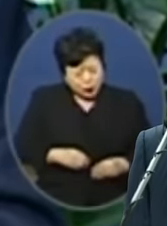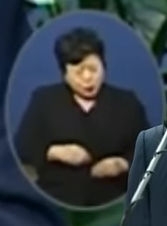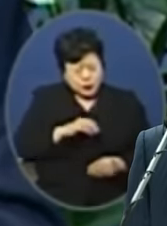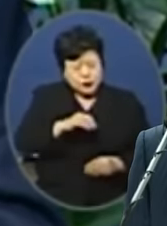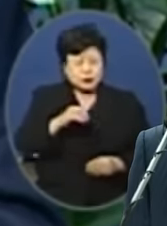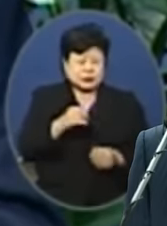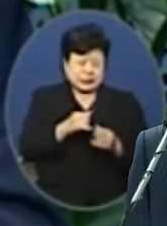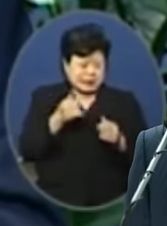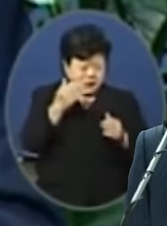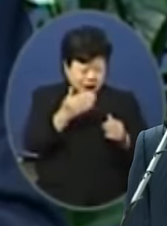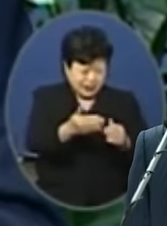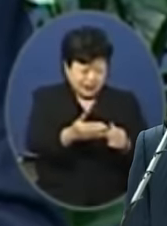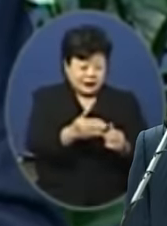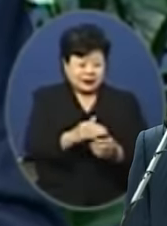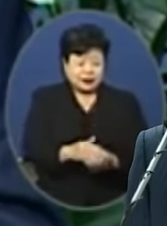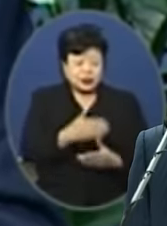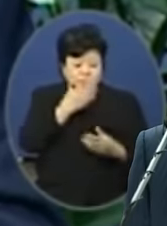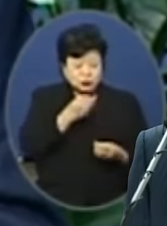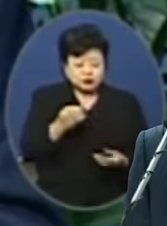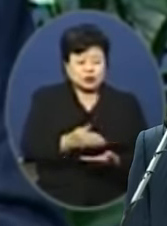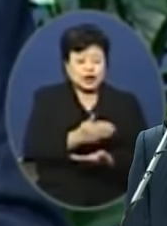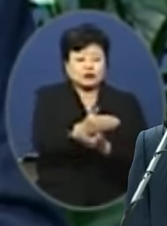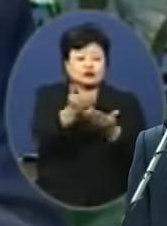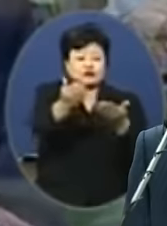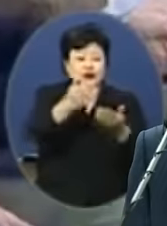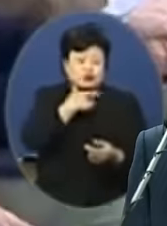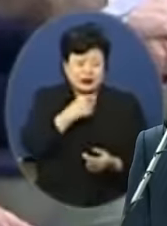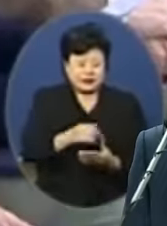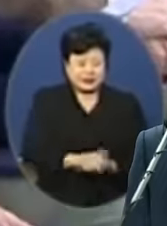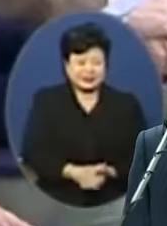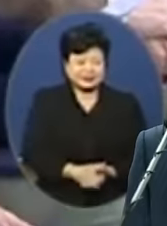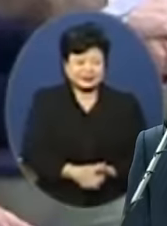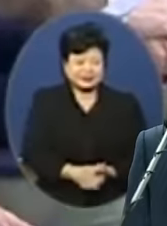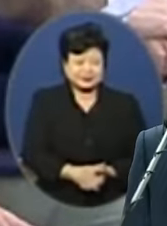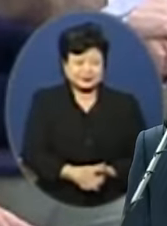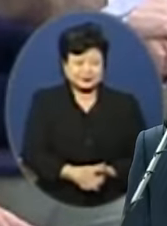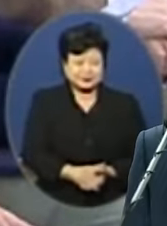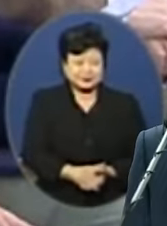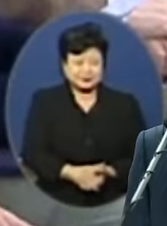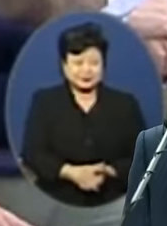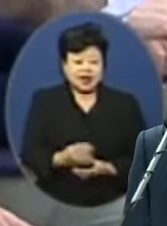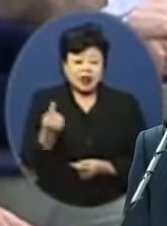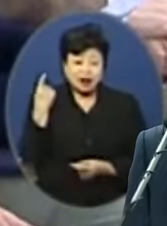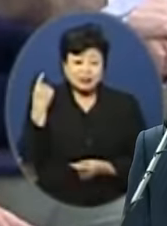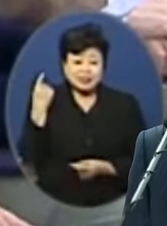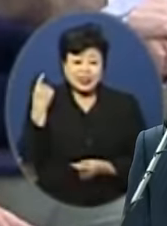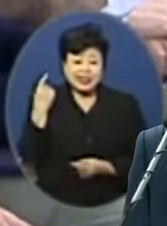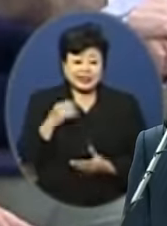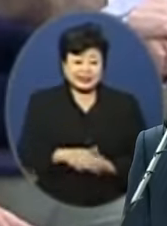이웃의 축복을 나누어 주기를 바랍니다. 어제 나